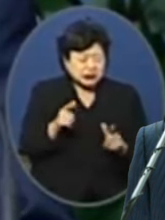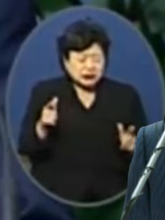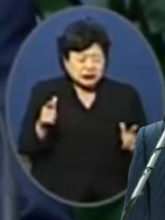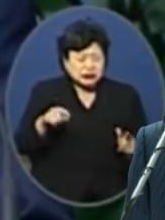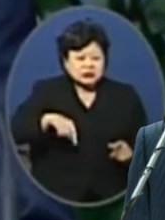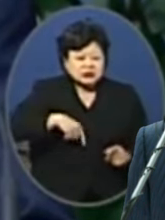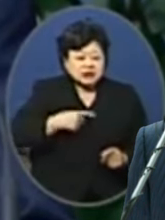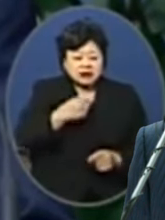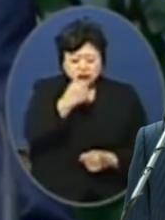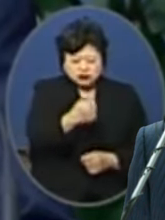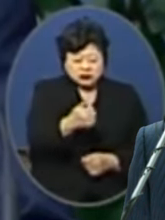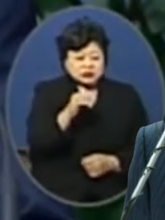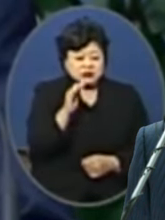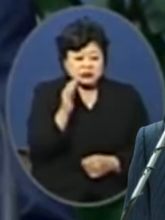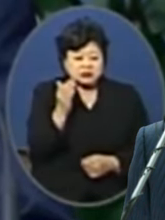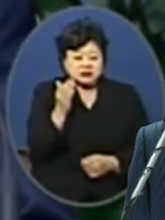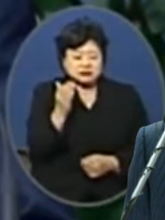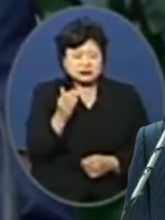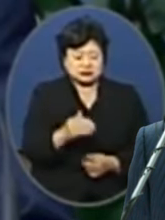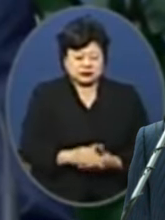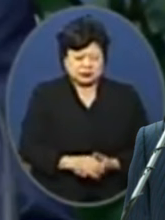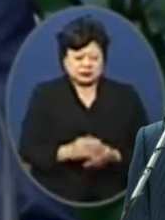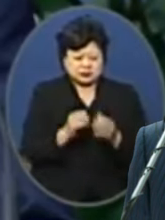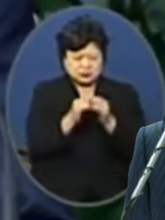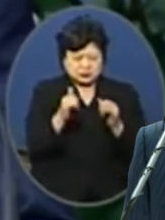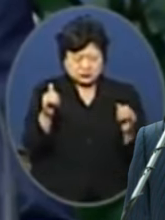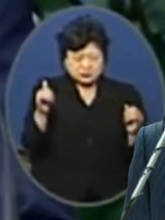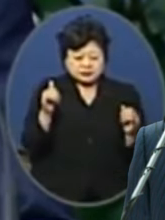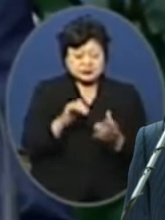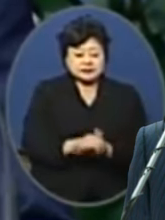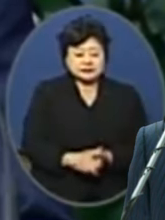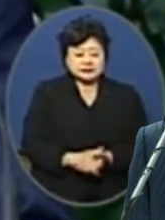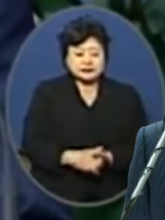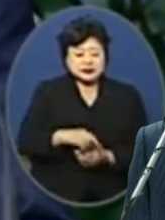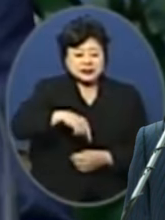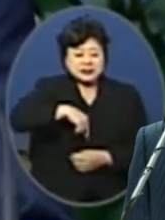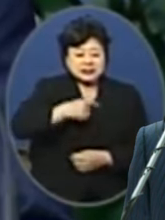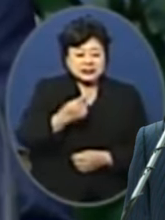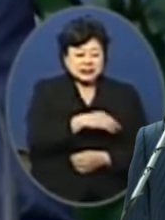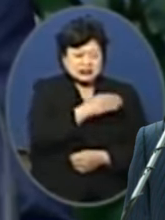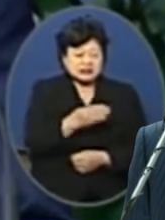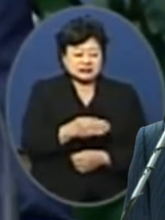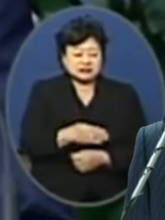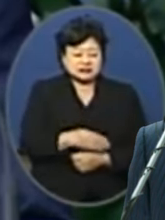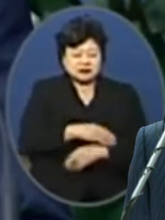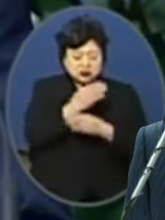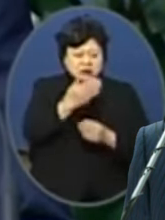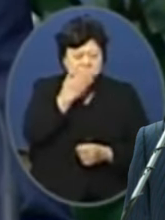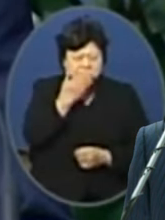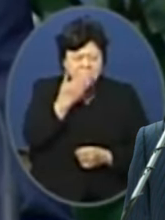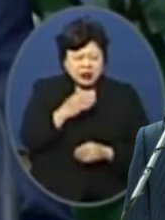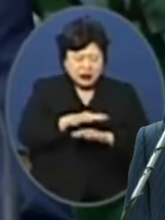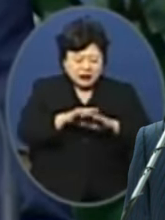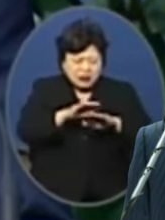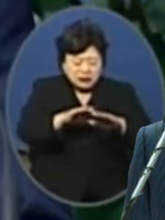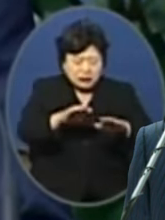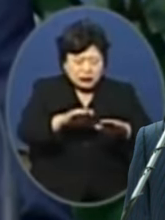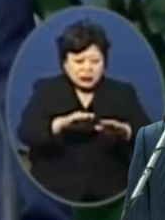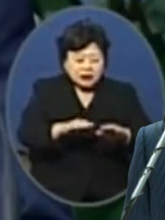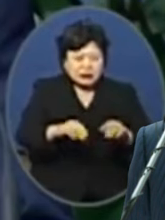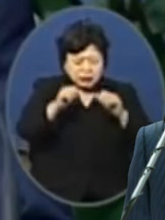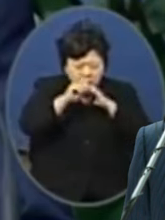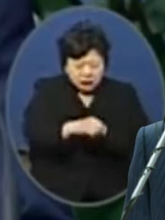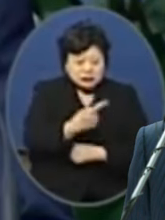무신론을지 된 사람 이런 사람은 자기의 능력으로 모든 일을 해결하려고 하다가 배가